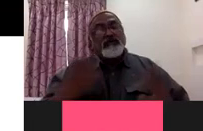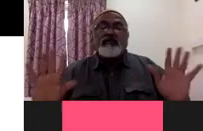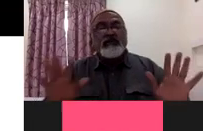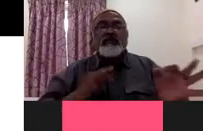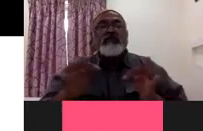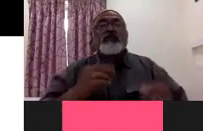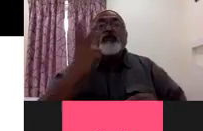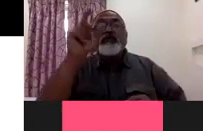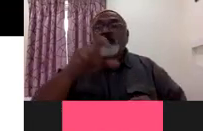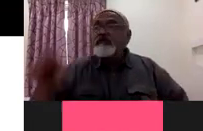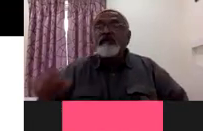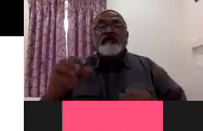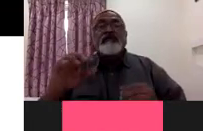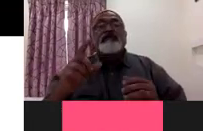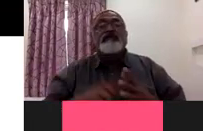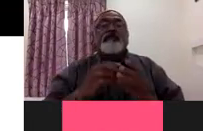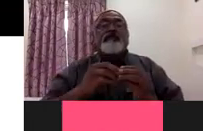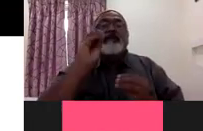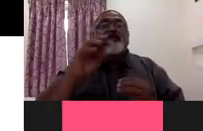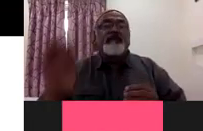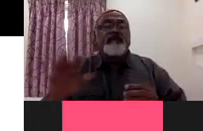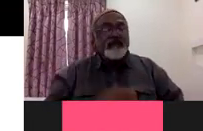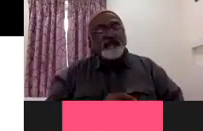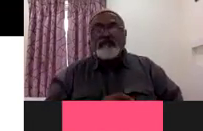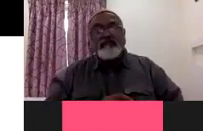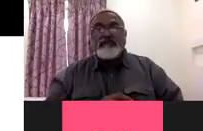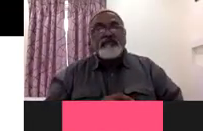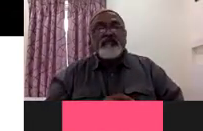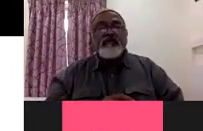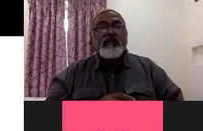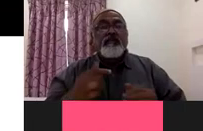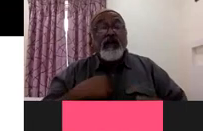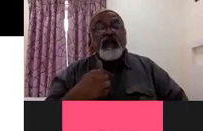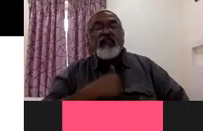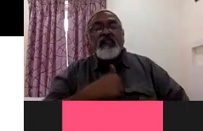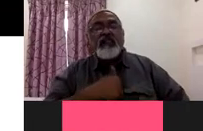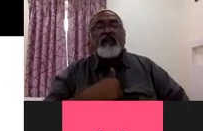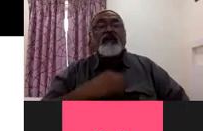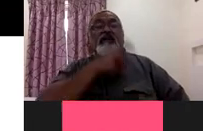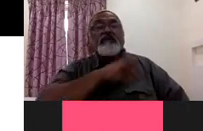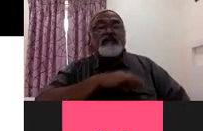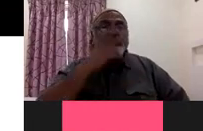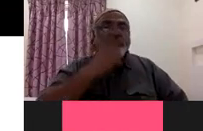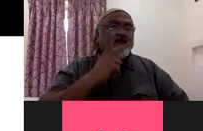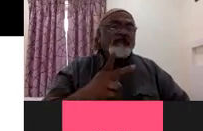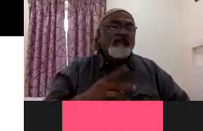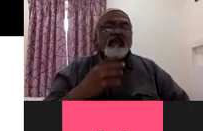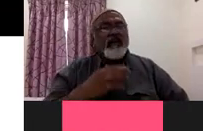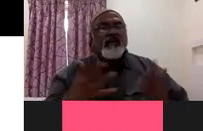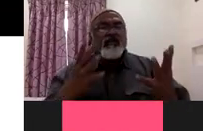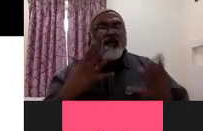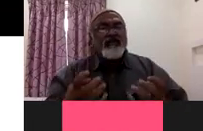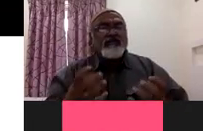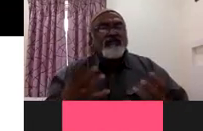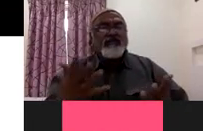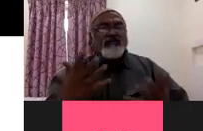टू पर्संस. तो सर इफ आई एम सेइंग कि मेरा एटीट्यूड ऐसा है कि मुझे सिर्फ बेनिफिट ही बनाना है, तो मैं हमेशा बस यही चाहूंगा कि